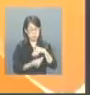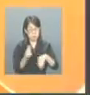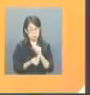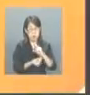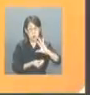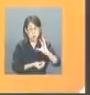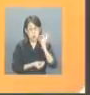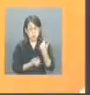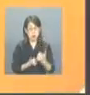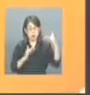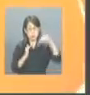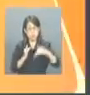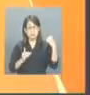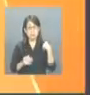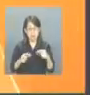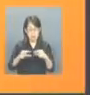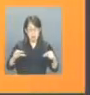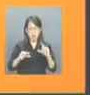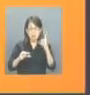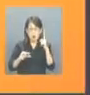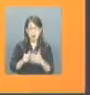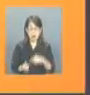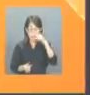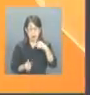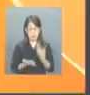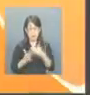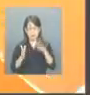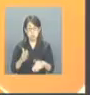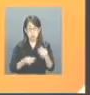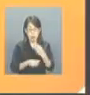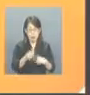มาค่ะทองคำแท่งในบ้านเราปรับตัวลดลงนะคะขายออกบาทละ